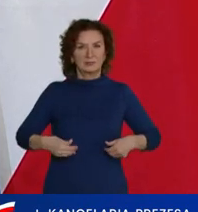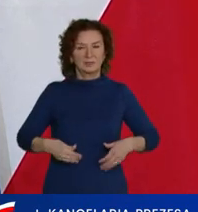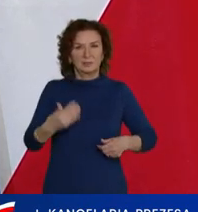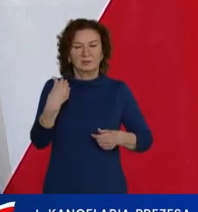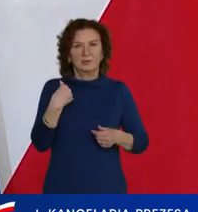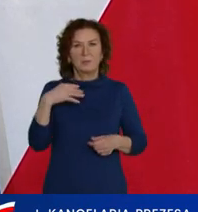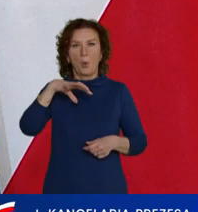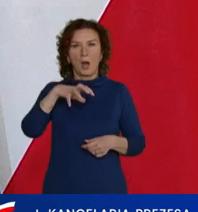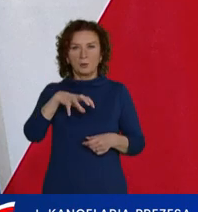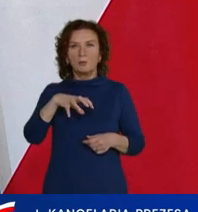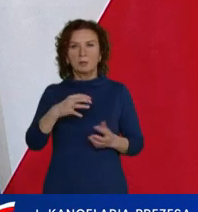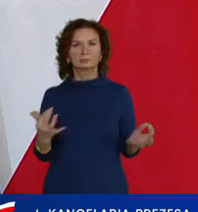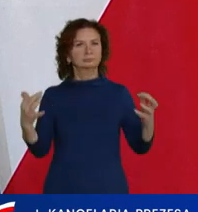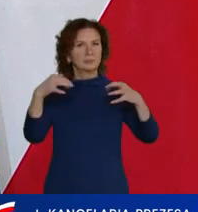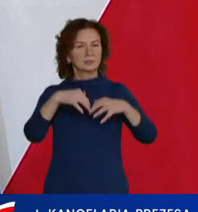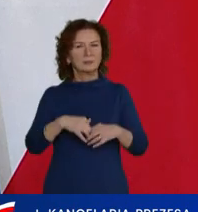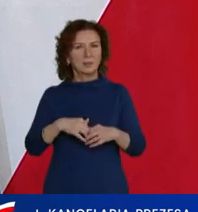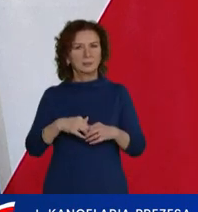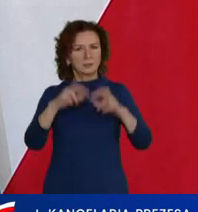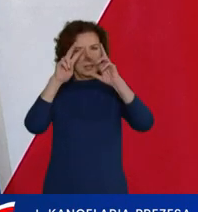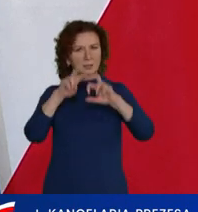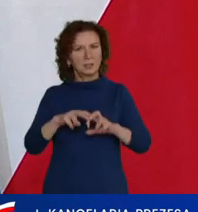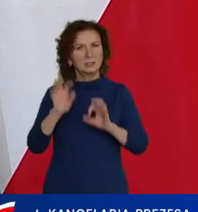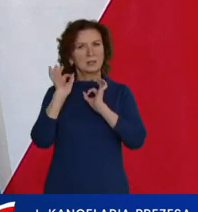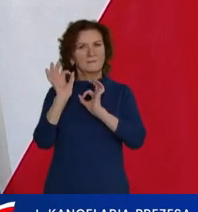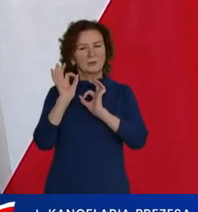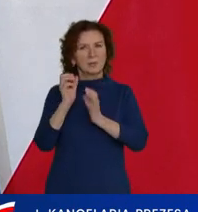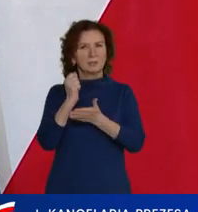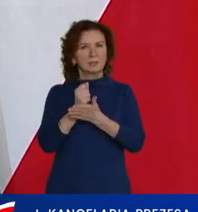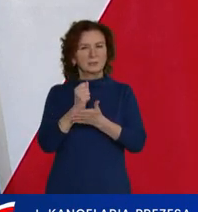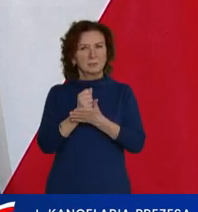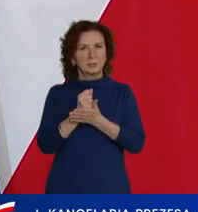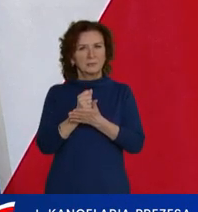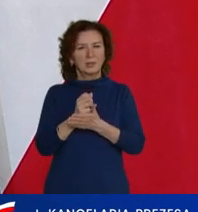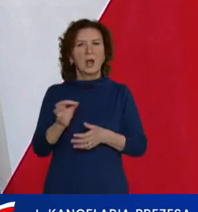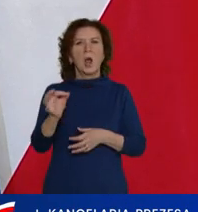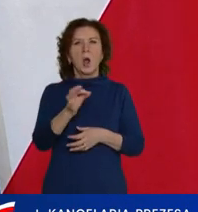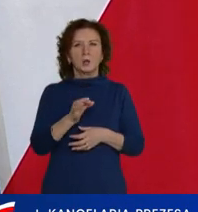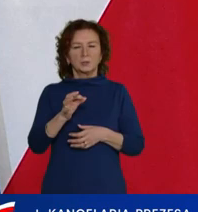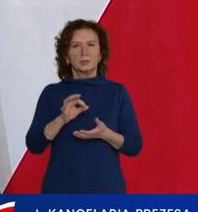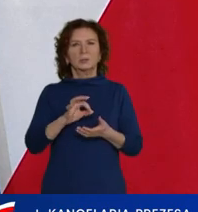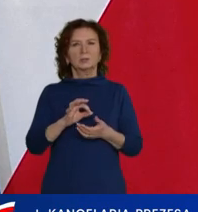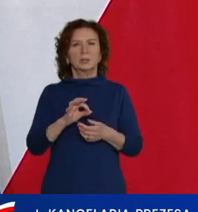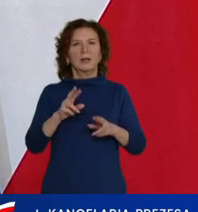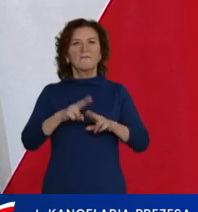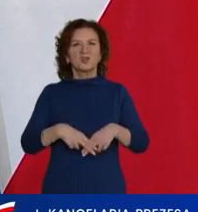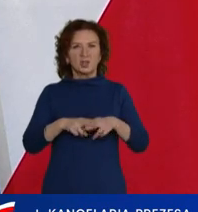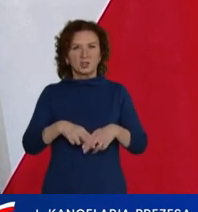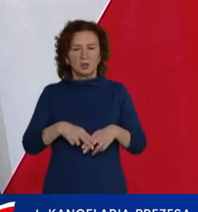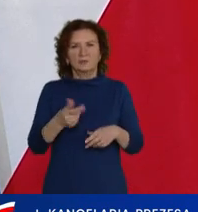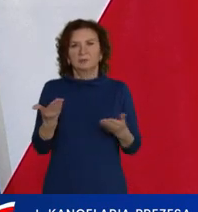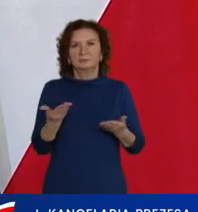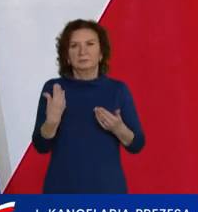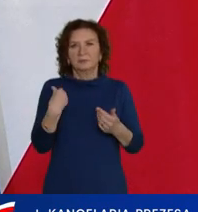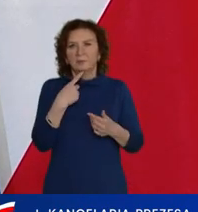sztab, analizowaliśmy informacje dotyczące ośrodka w Rzeszowie, gdzie doniesienia wskazywały